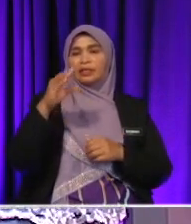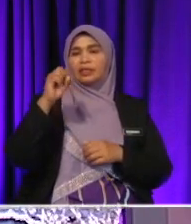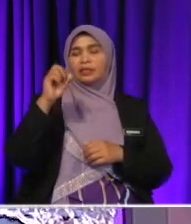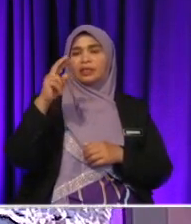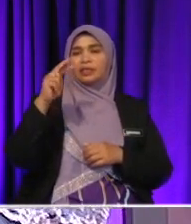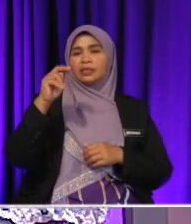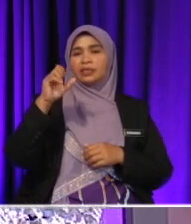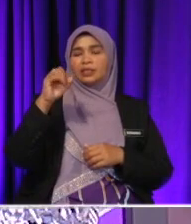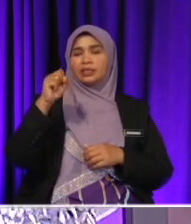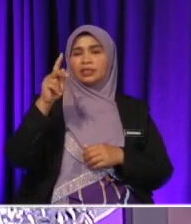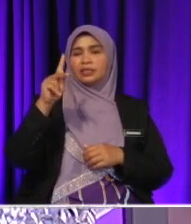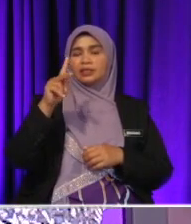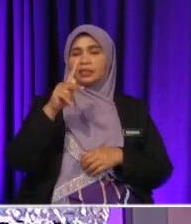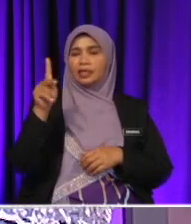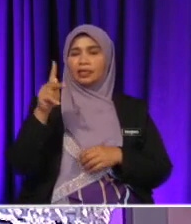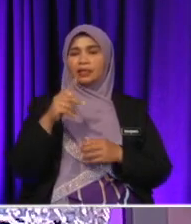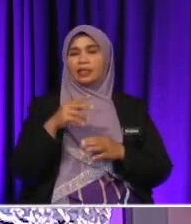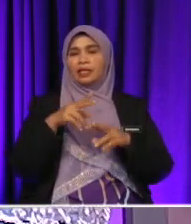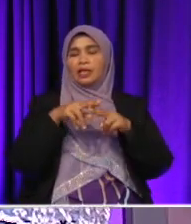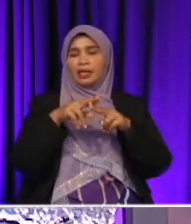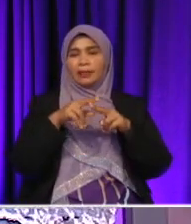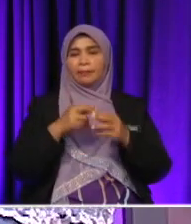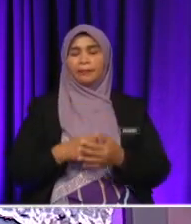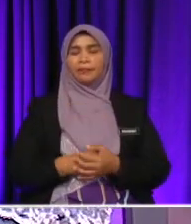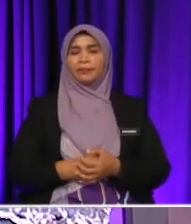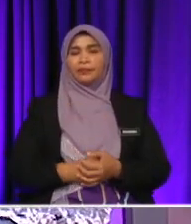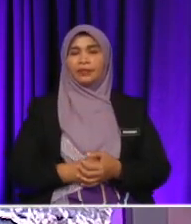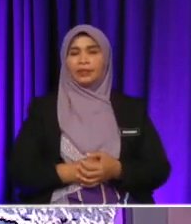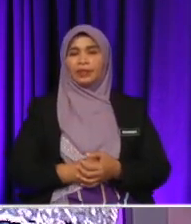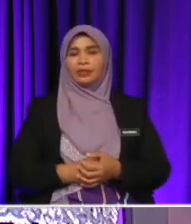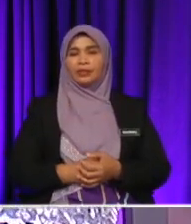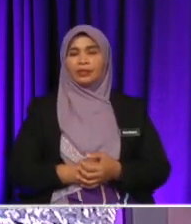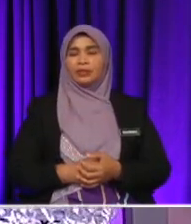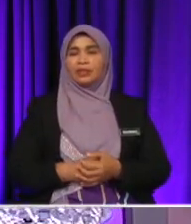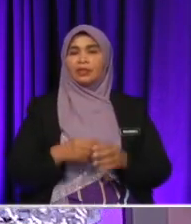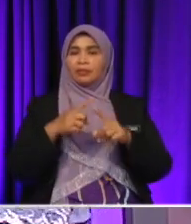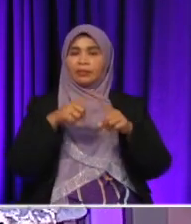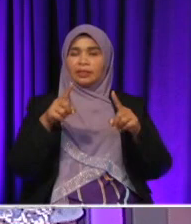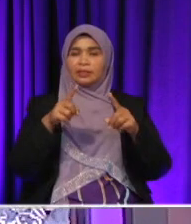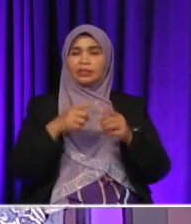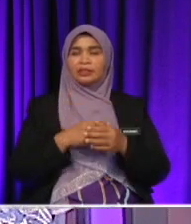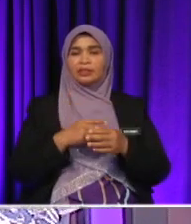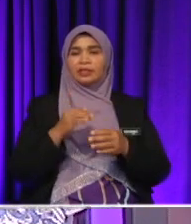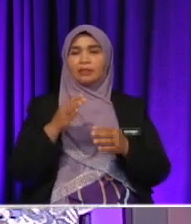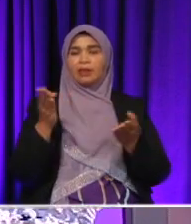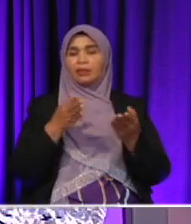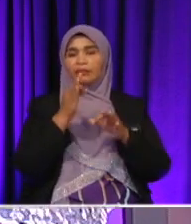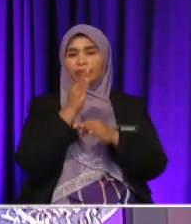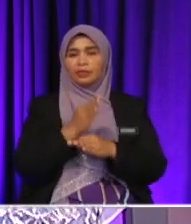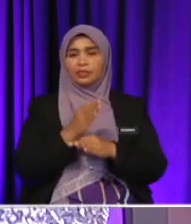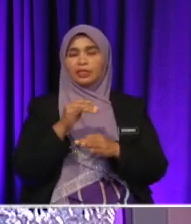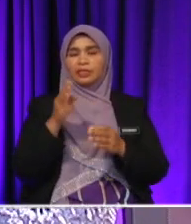garam yang berlebihan sama saja tapi dia Dua Struktur yang berbeda dan membawa fungsi yang sama